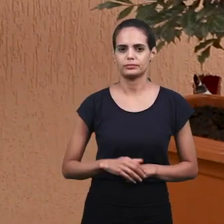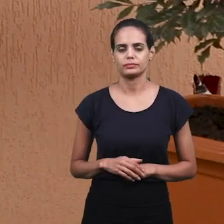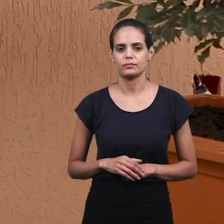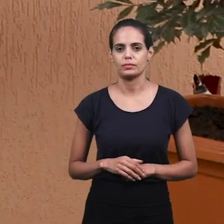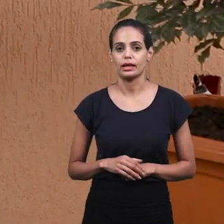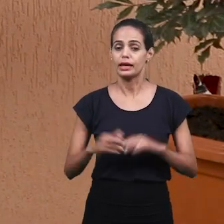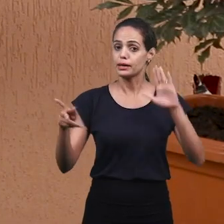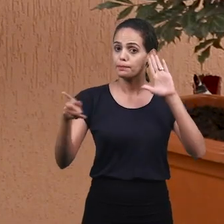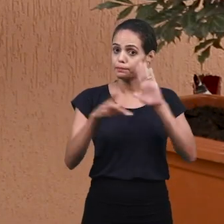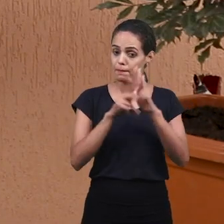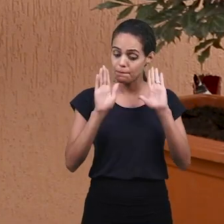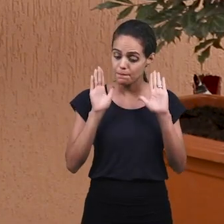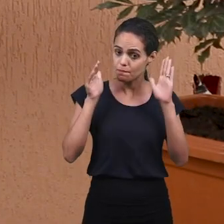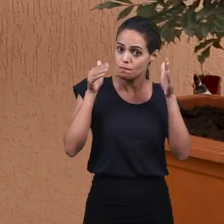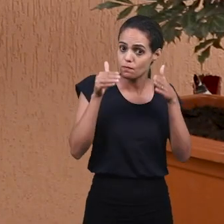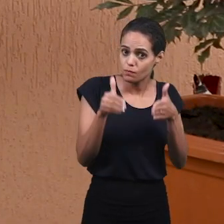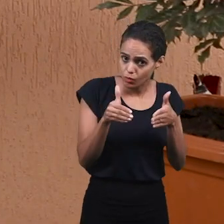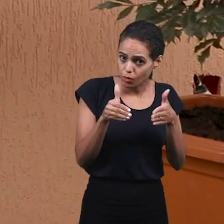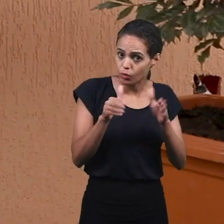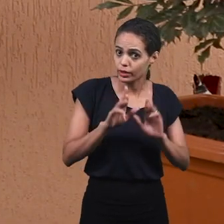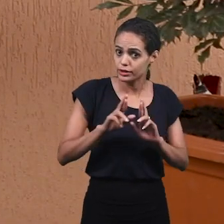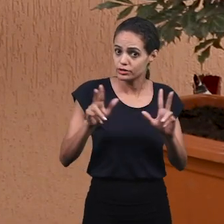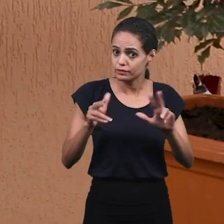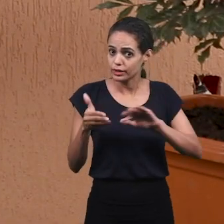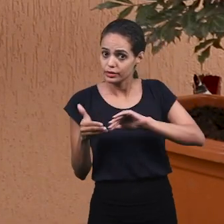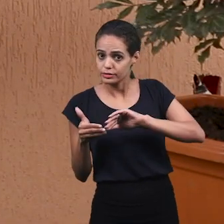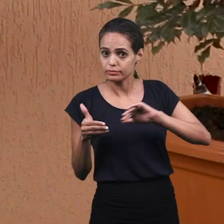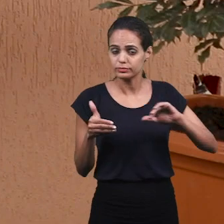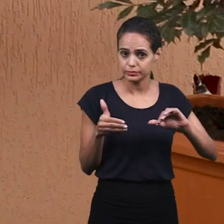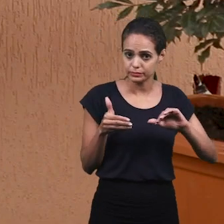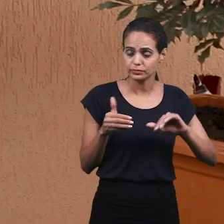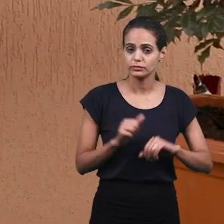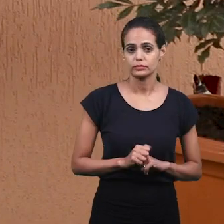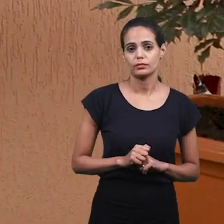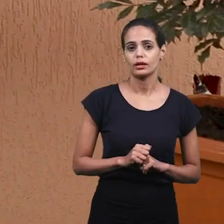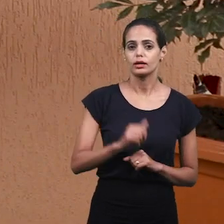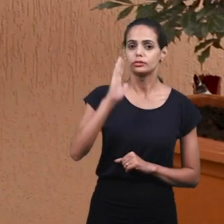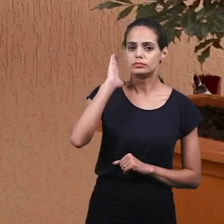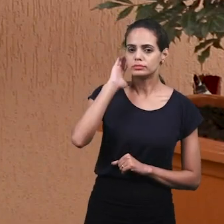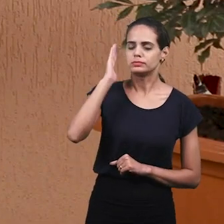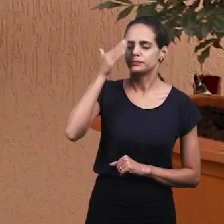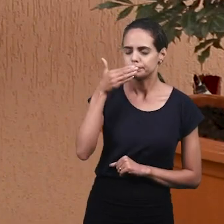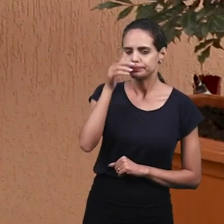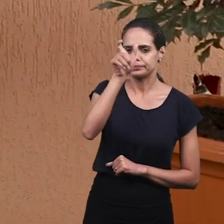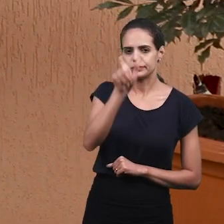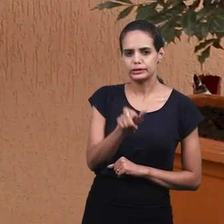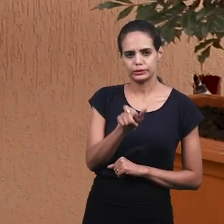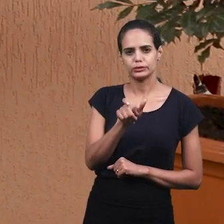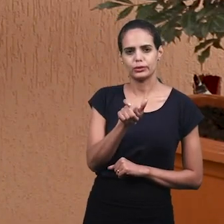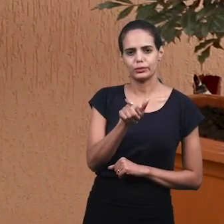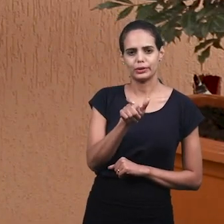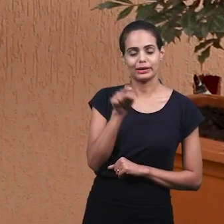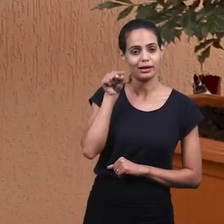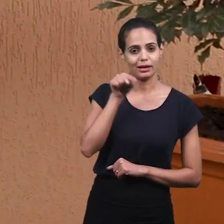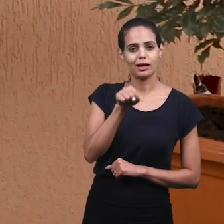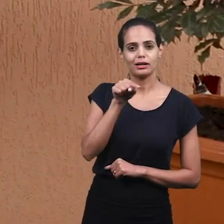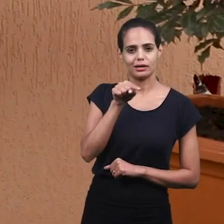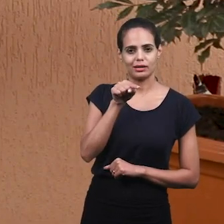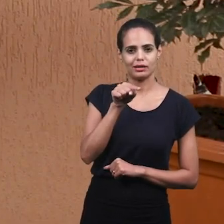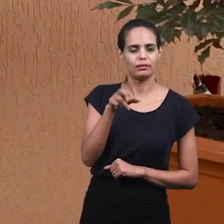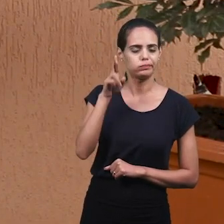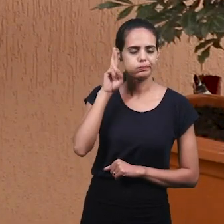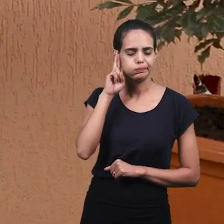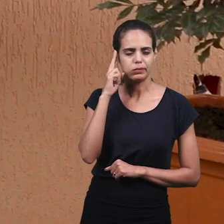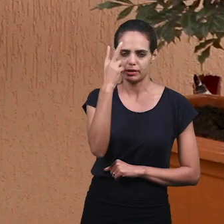sont sourds et aveugles, c'est un tableau spécifique où nous avons la personne est sourde